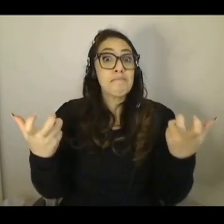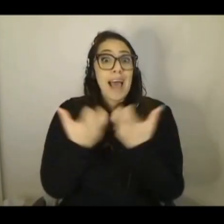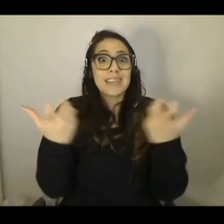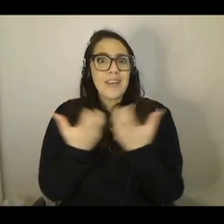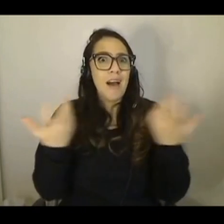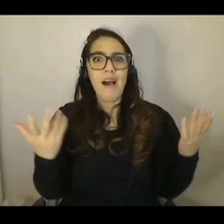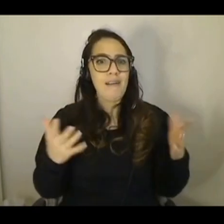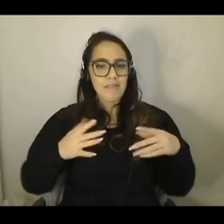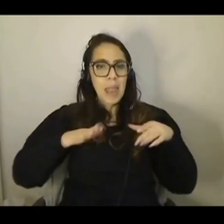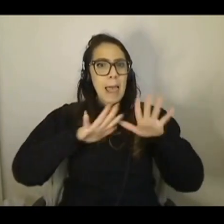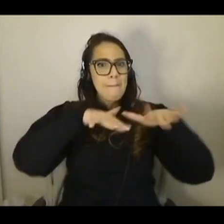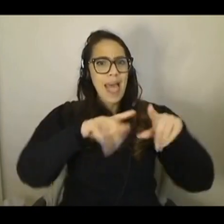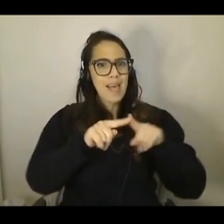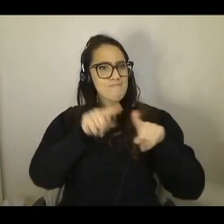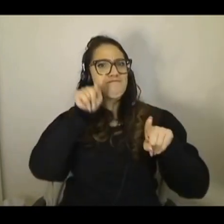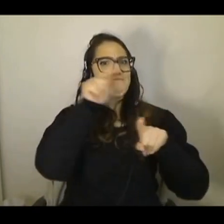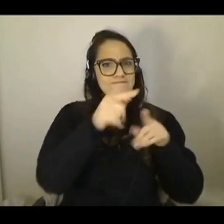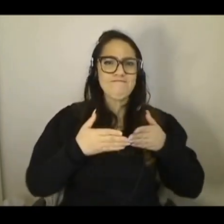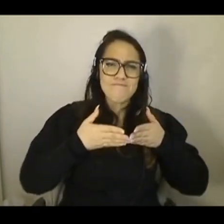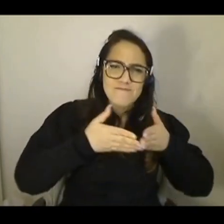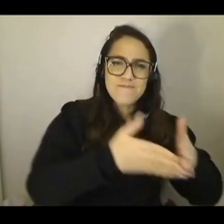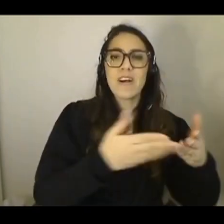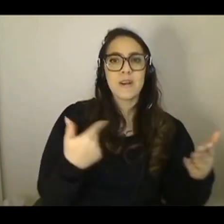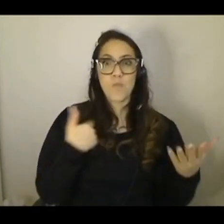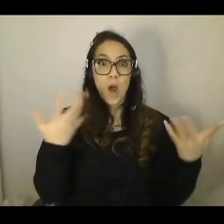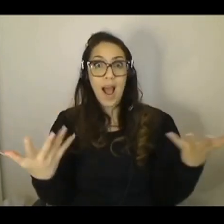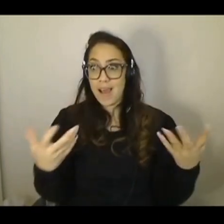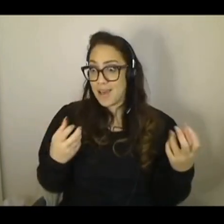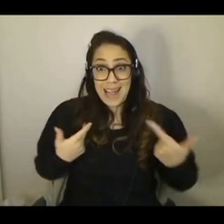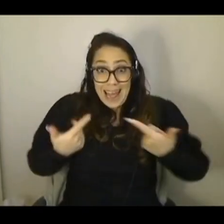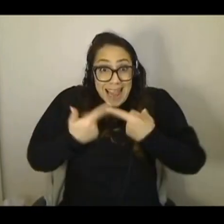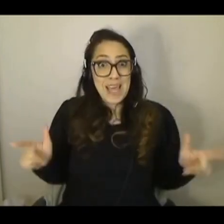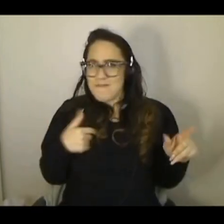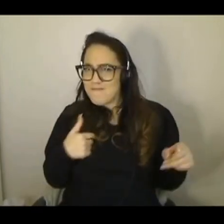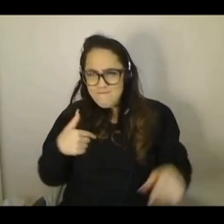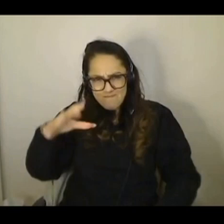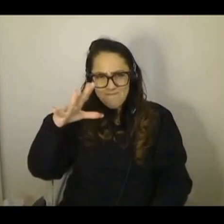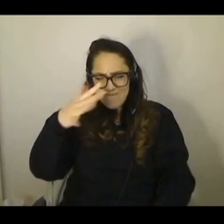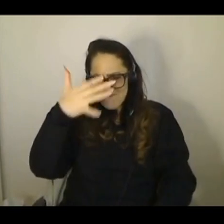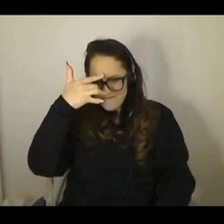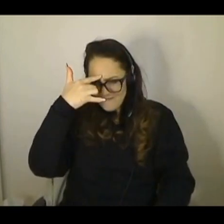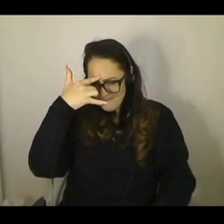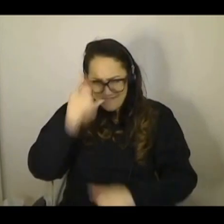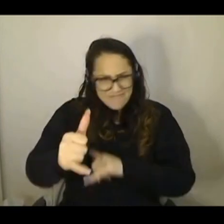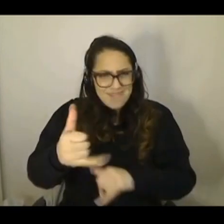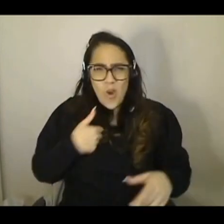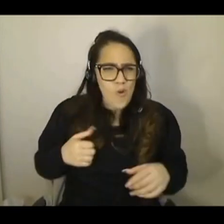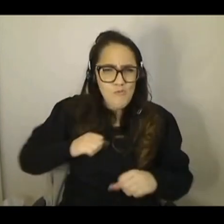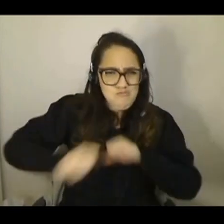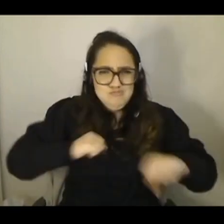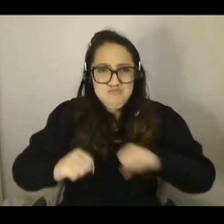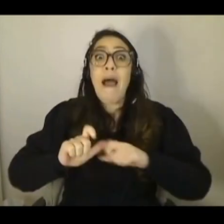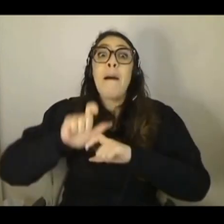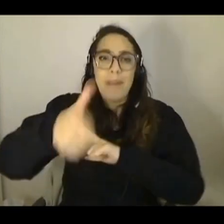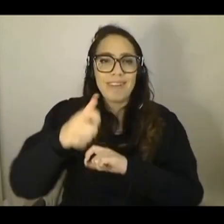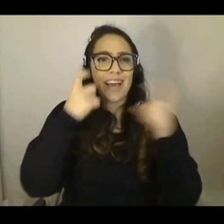monte une équipe et on y va. C'est pour ça, enfin, je suis un électron libre. Donc, je fonce toujours tête baissée. Et après, je réfléchis un petit peu. Je dis, waouh. Donc, on est parti. On n'y